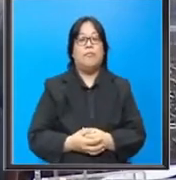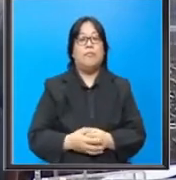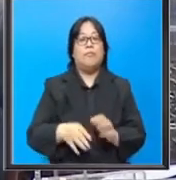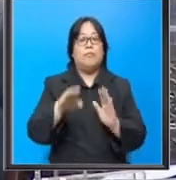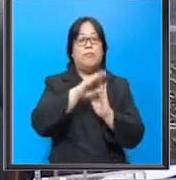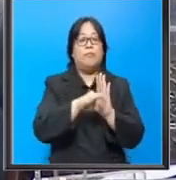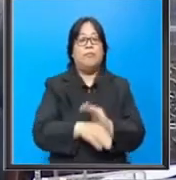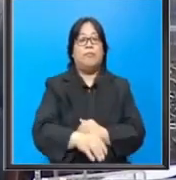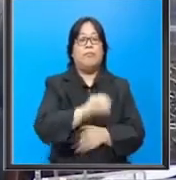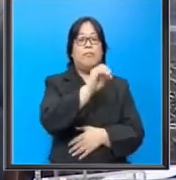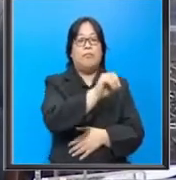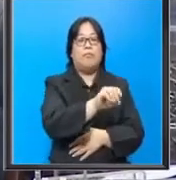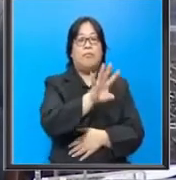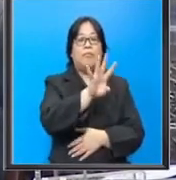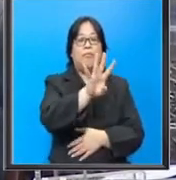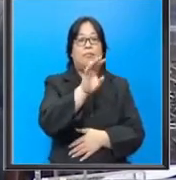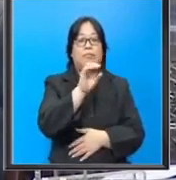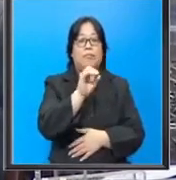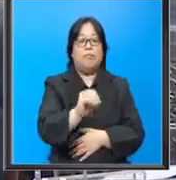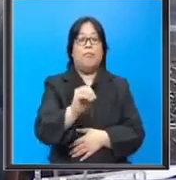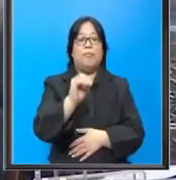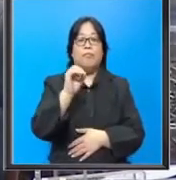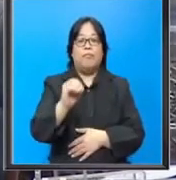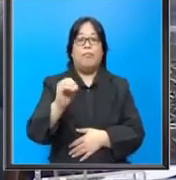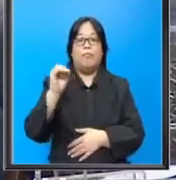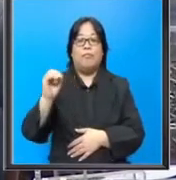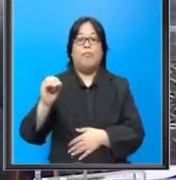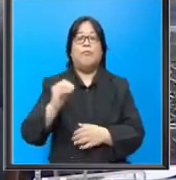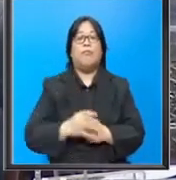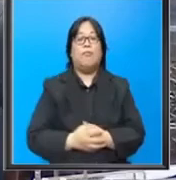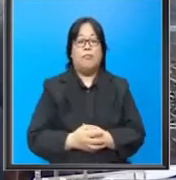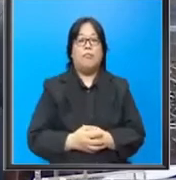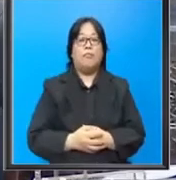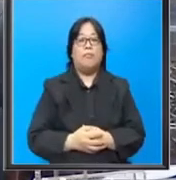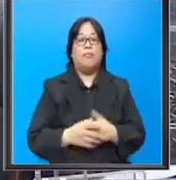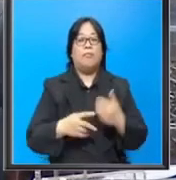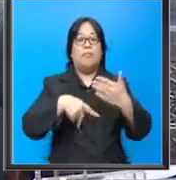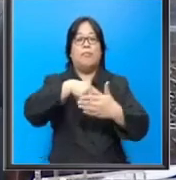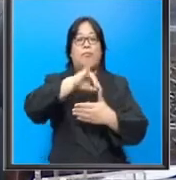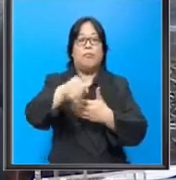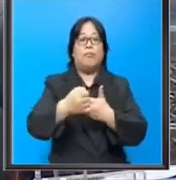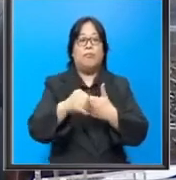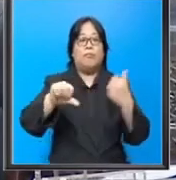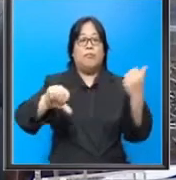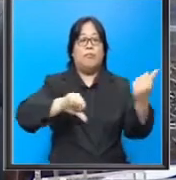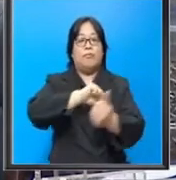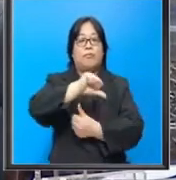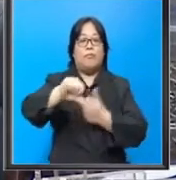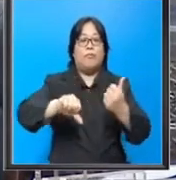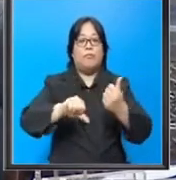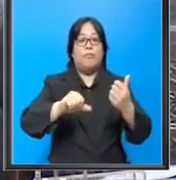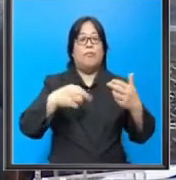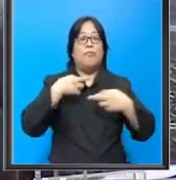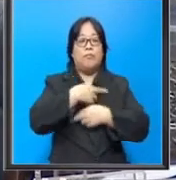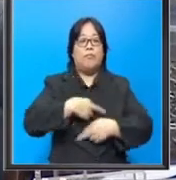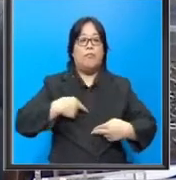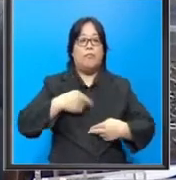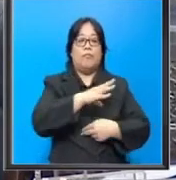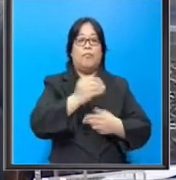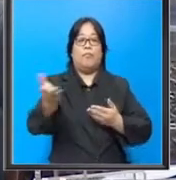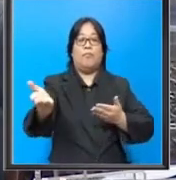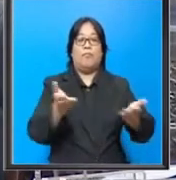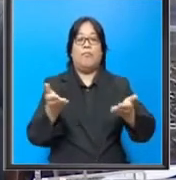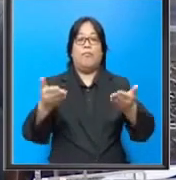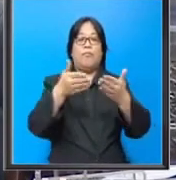Hai butiran 04000 Project sosial rekreasi dan